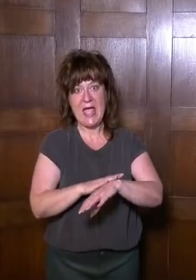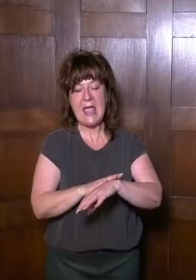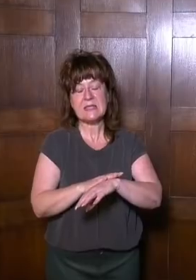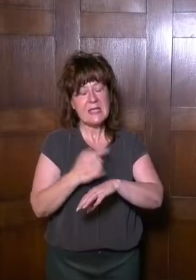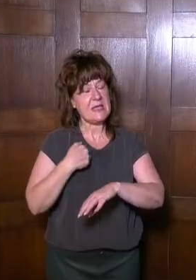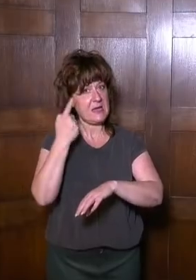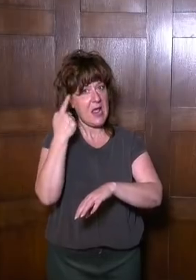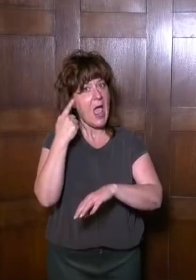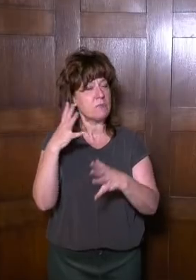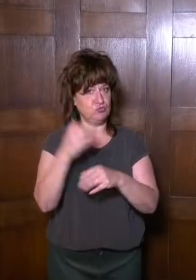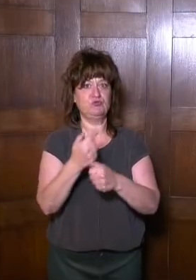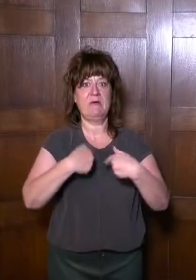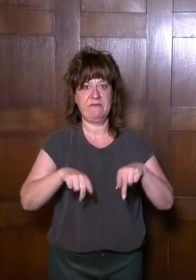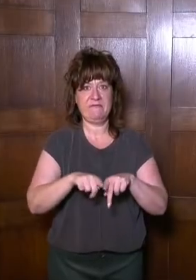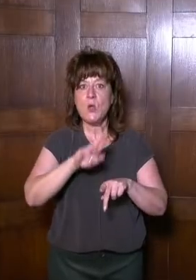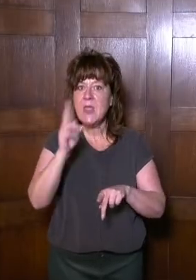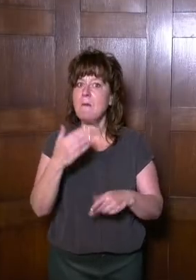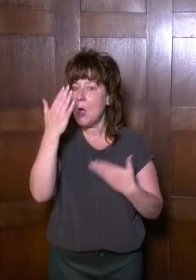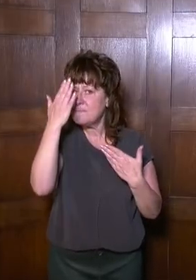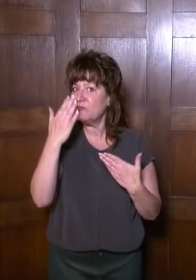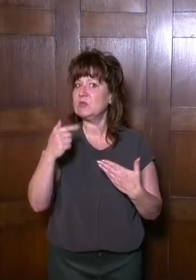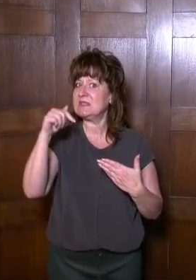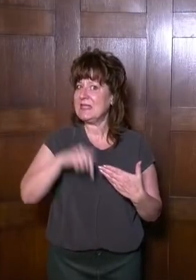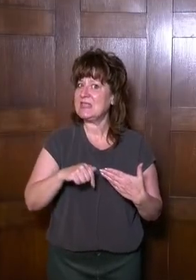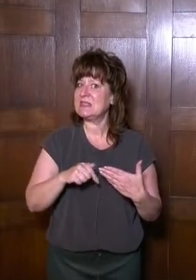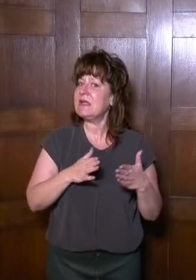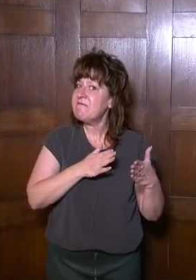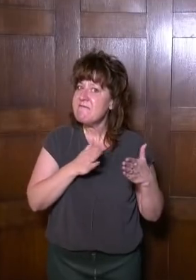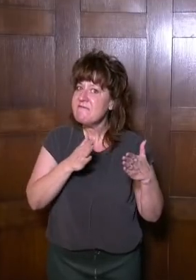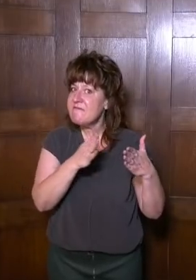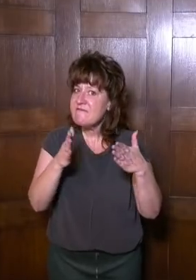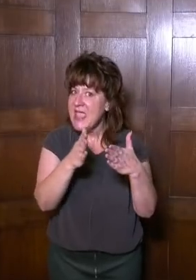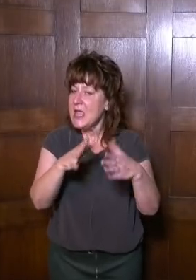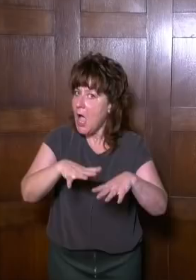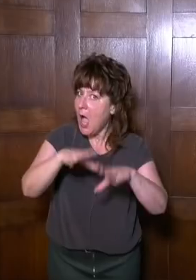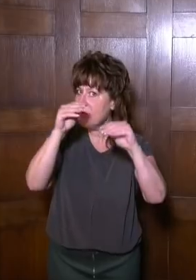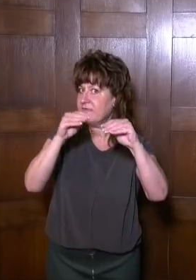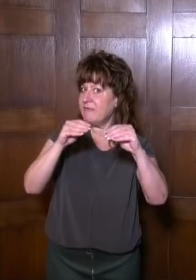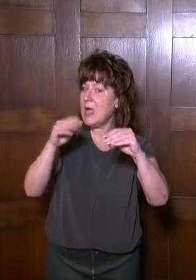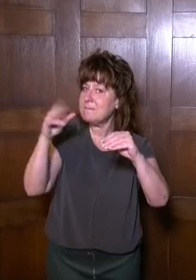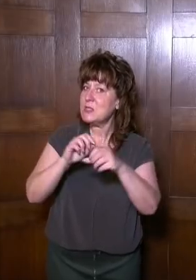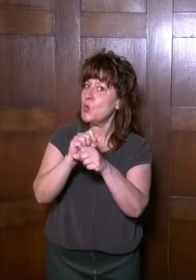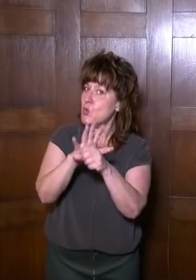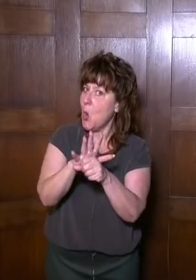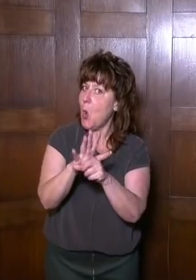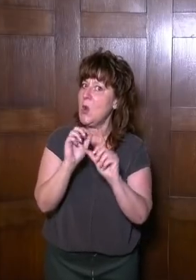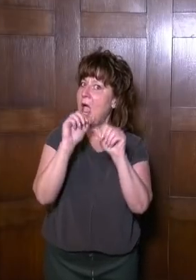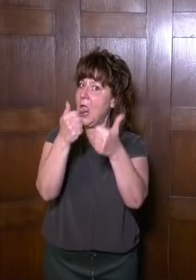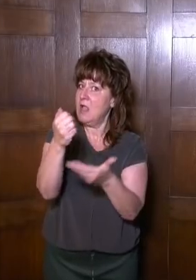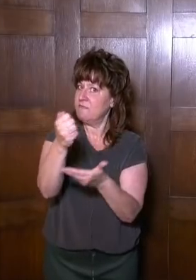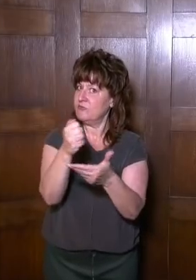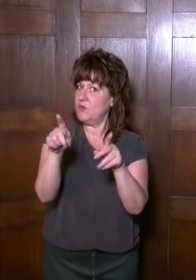auch. Und deswegen haben wir auch bewusst jetzt hier uns auf den Weg gemacht, mit diesem Corona-Hilfsfonds da zu